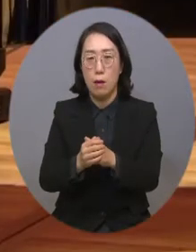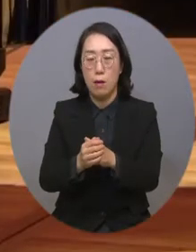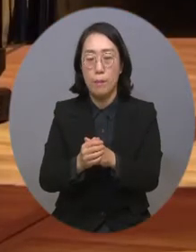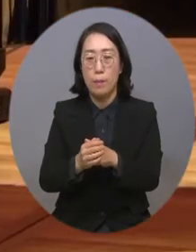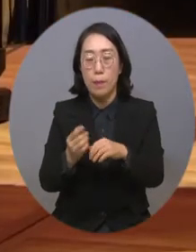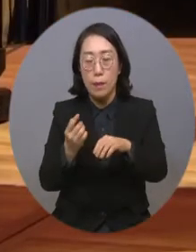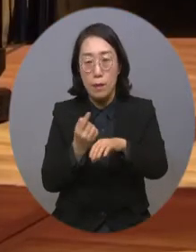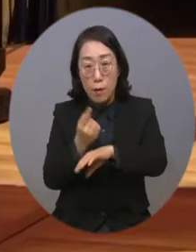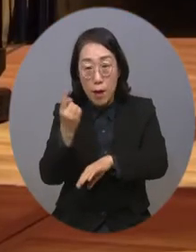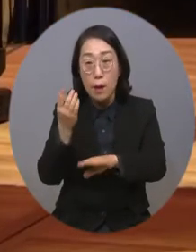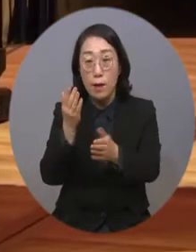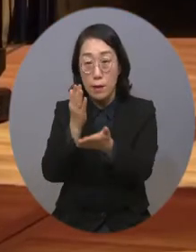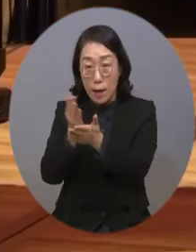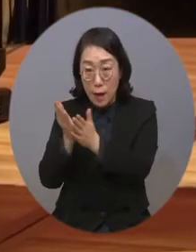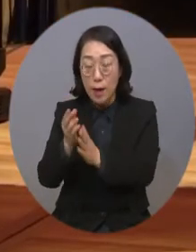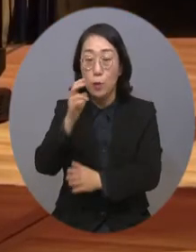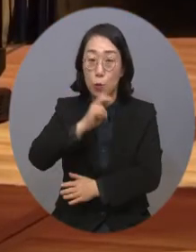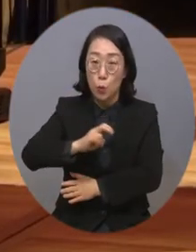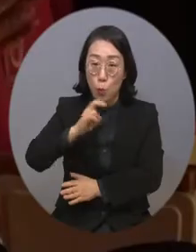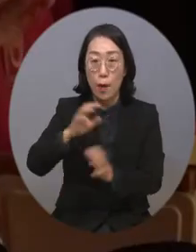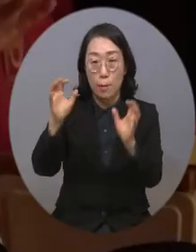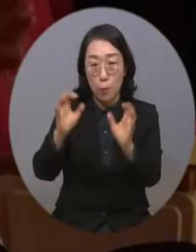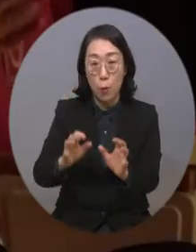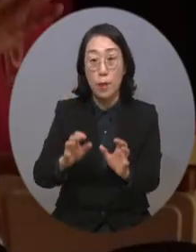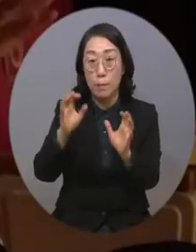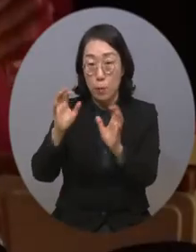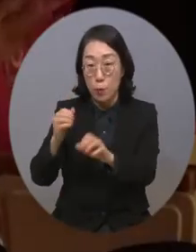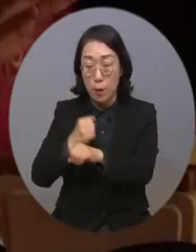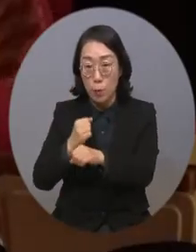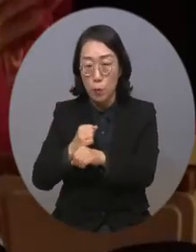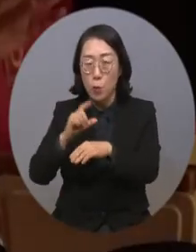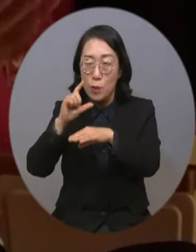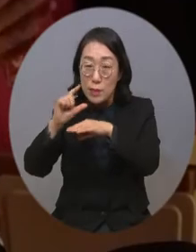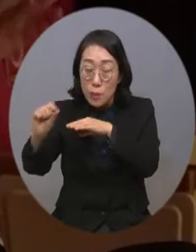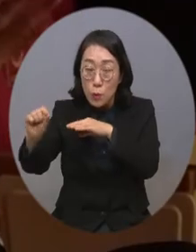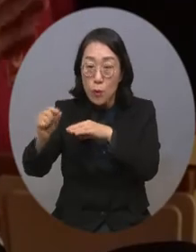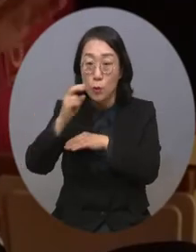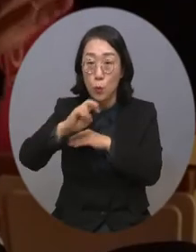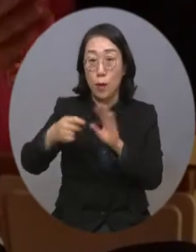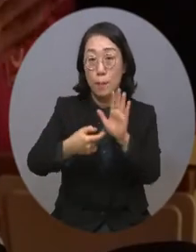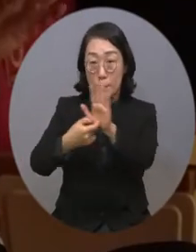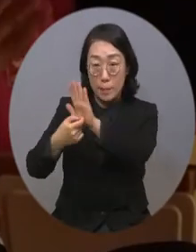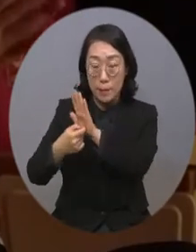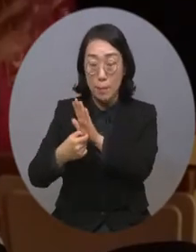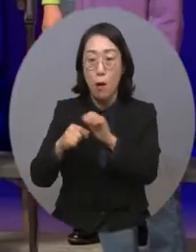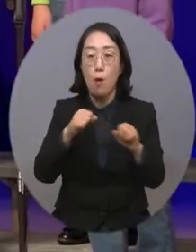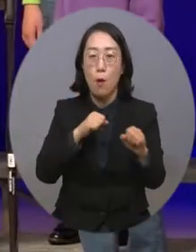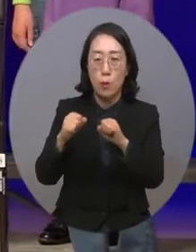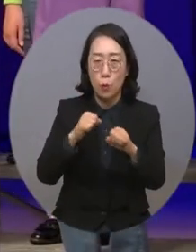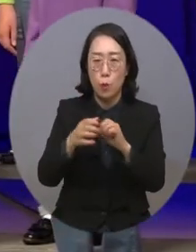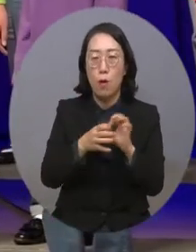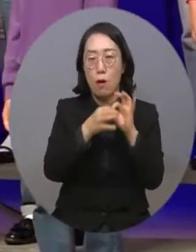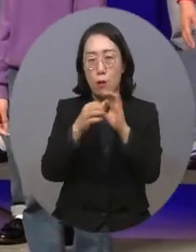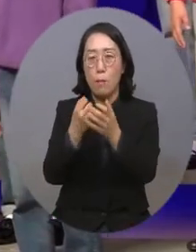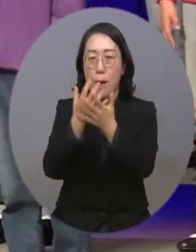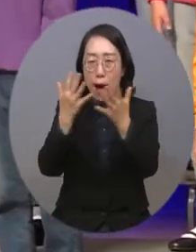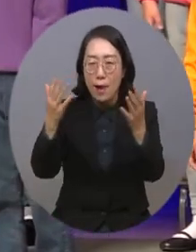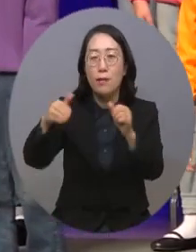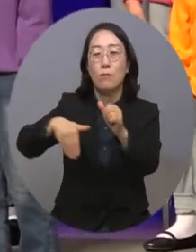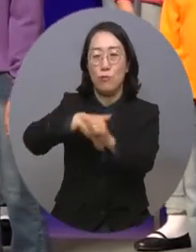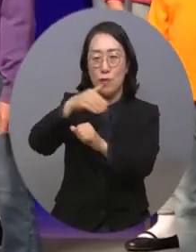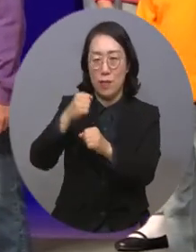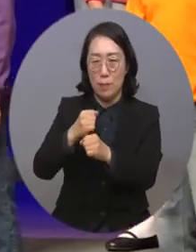행사에 의병과 찾아가는 음악활동 도서지역 위문공연 등 활발한 활동을 전개하면서 밝은 서의 분위기 조성과